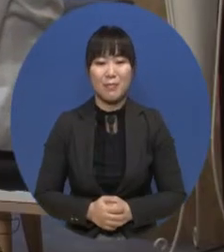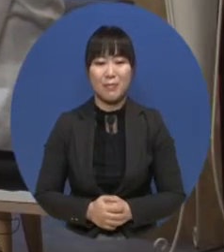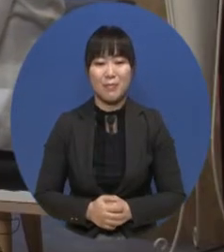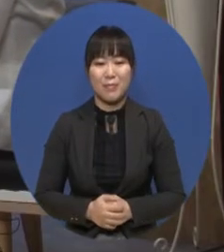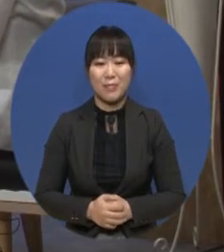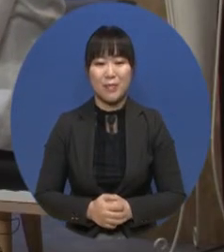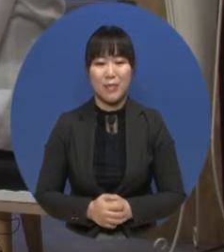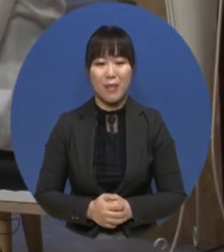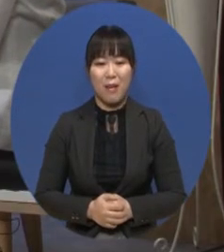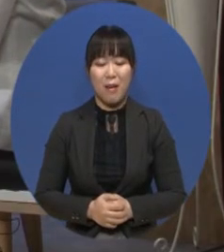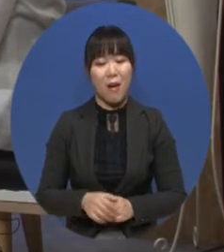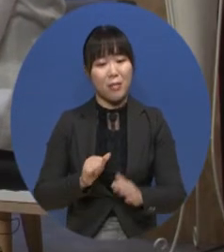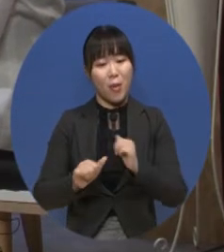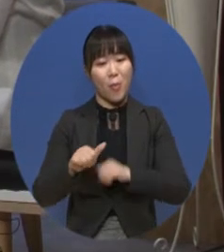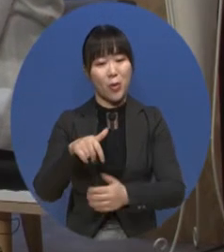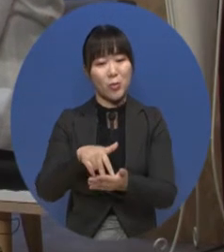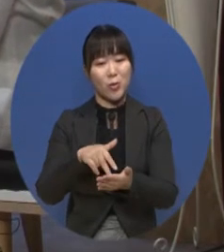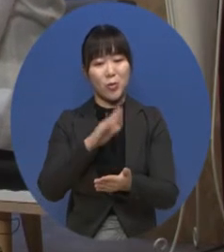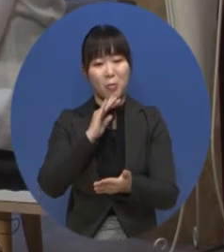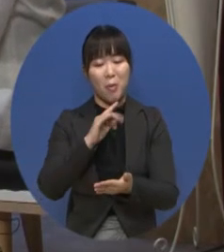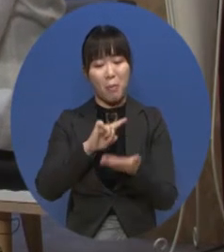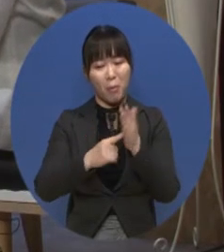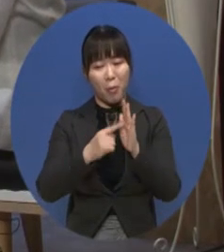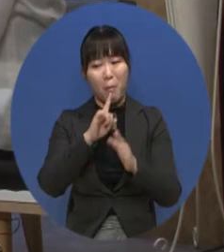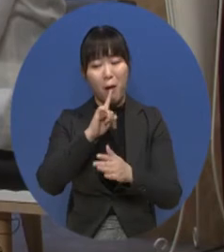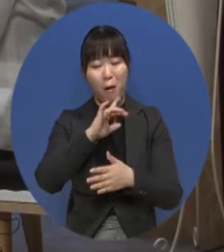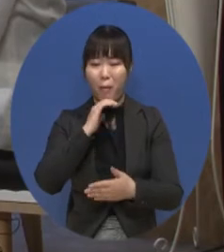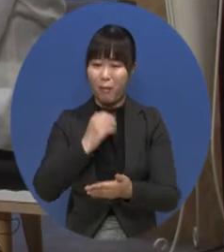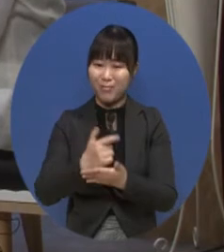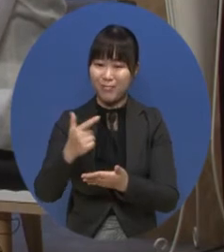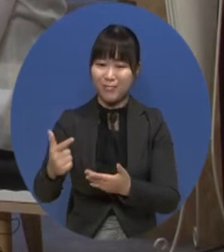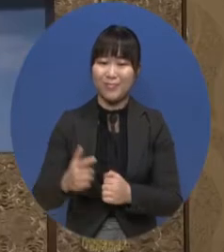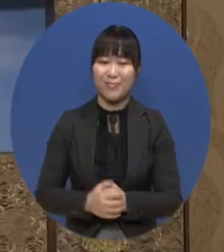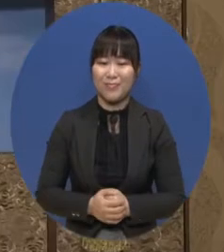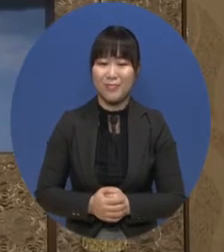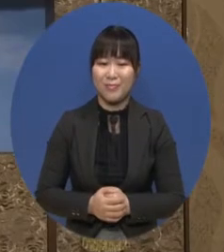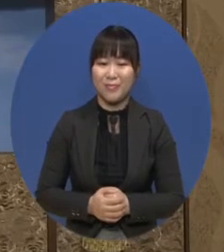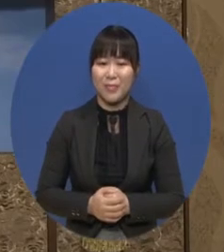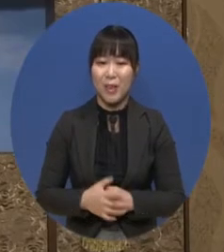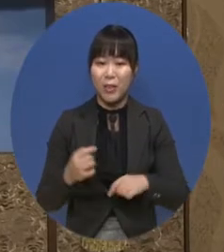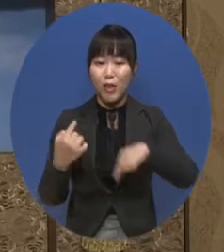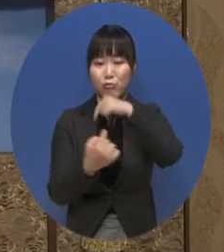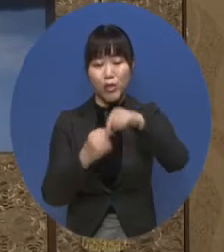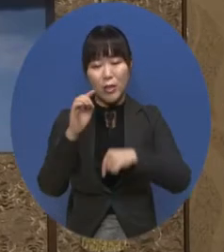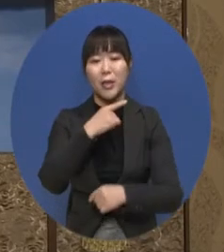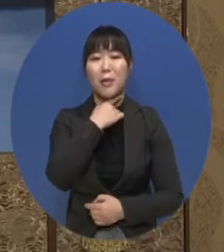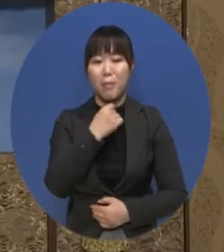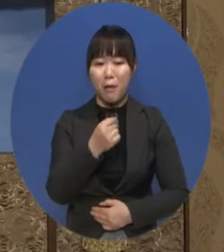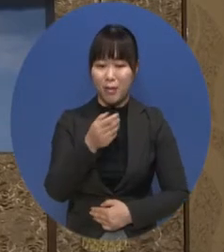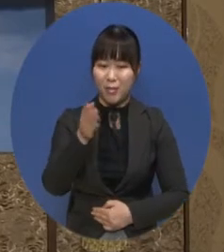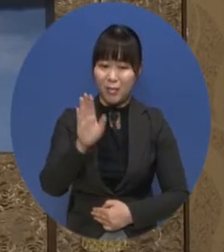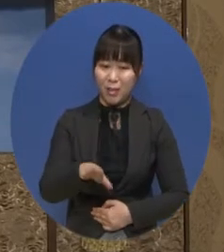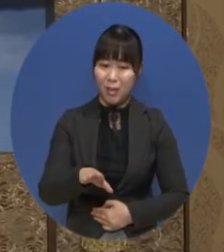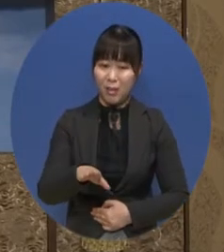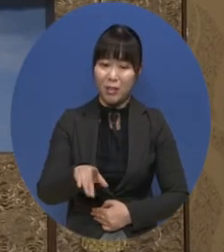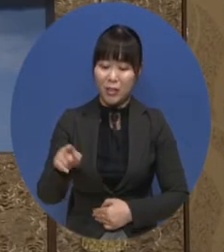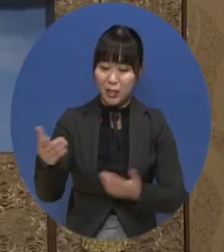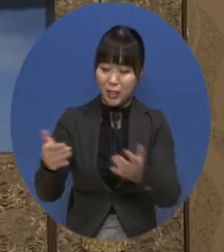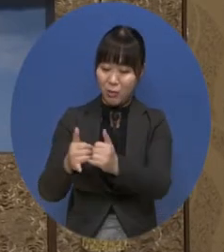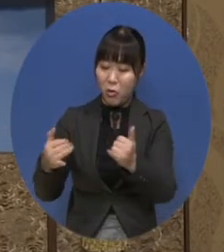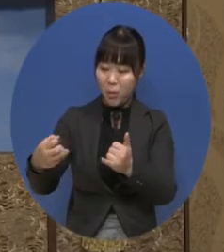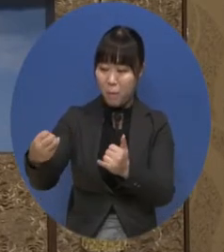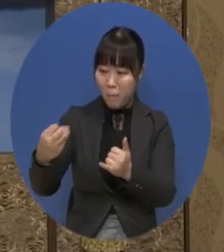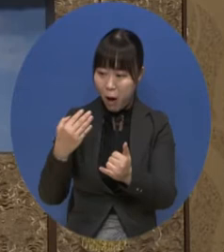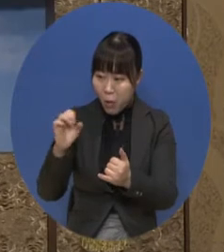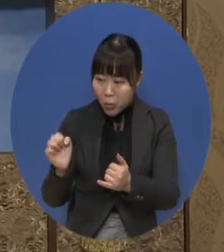대표로서 네. 참 좀 감동적인 표현이었을 것 같아요. 사실은 네. 그렇게 운영이 되길 바라고 있는데 네. 그 말을 이제